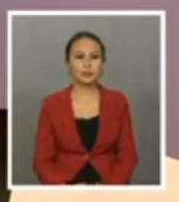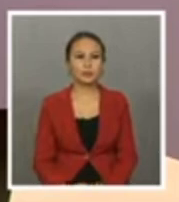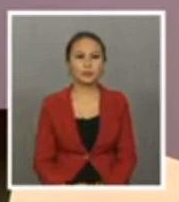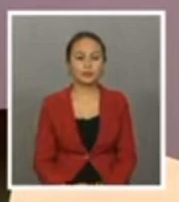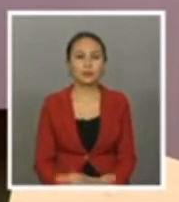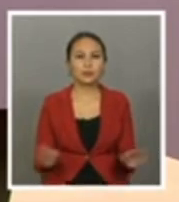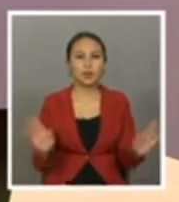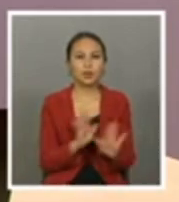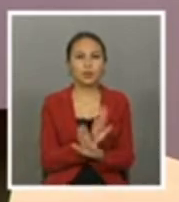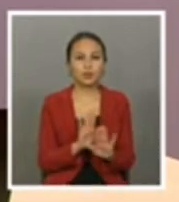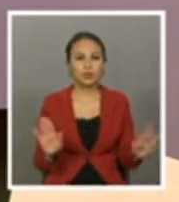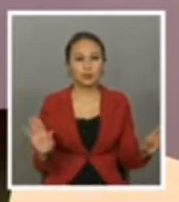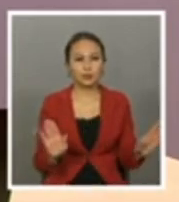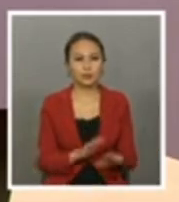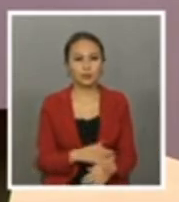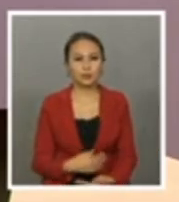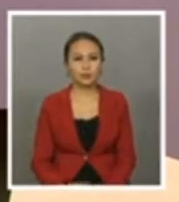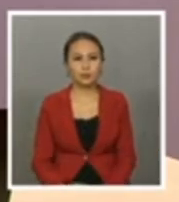әнші,